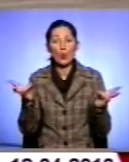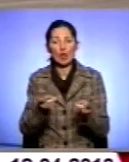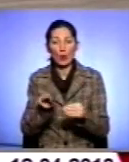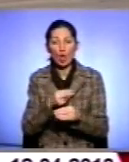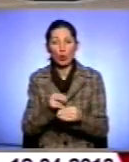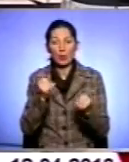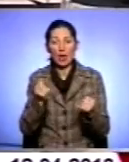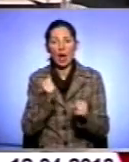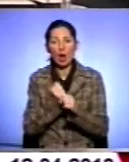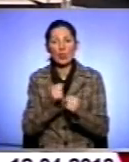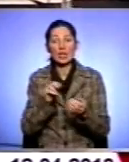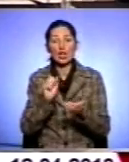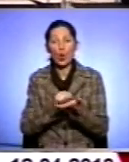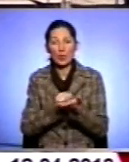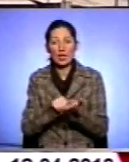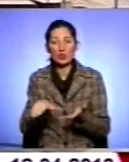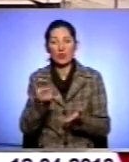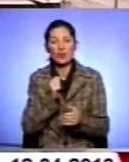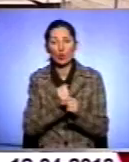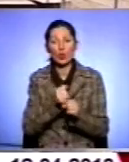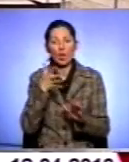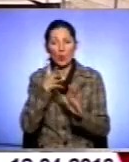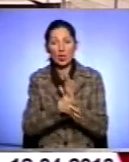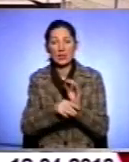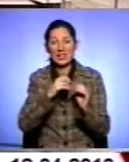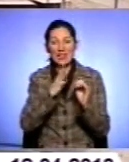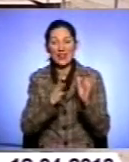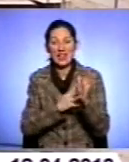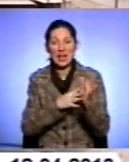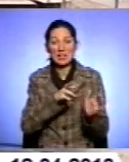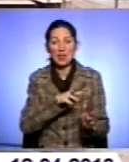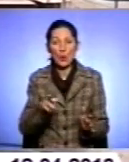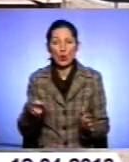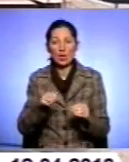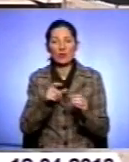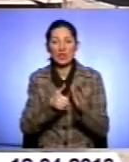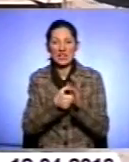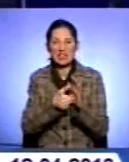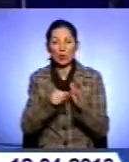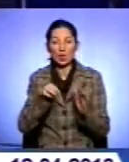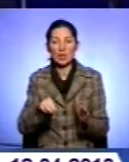виготовляють документацію. На всі роботи витратять 19 мільйонів 600 тисяч гривень.